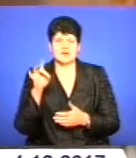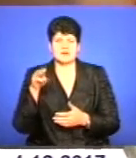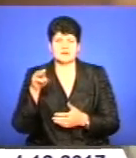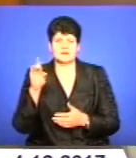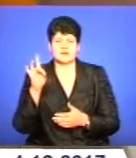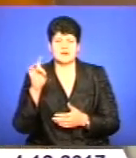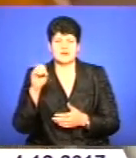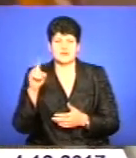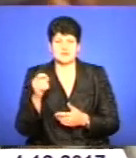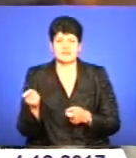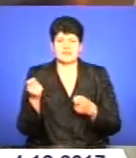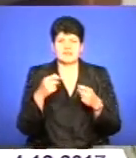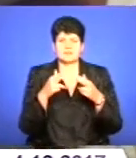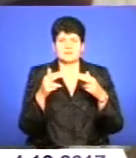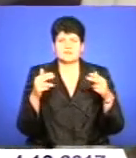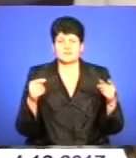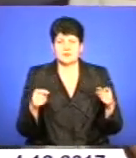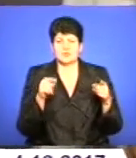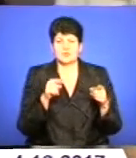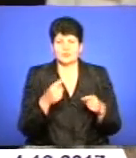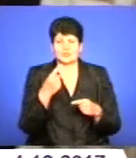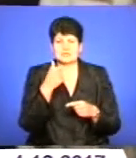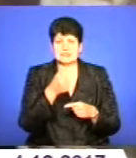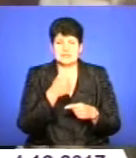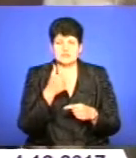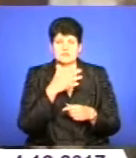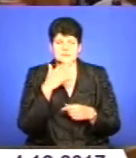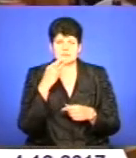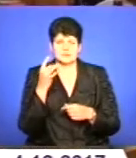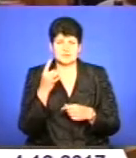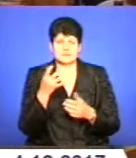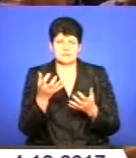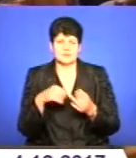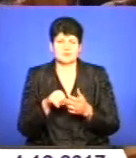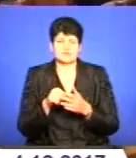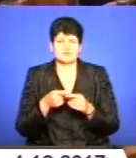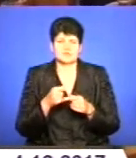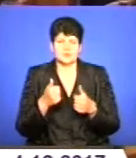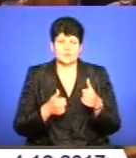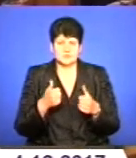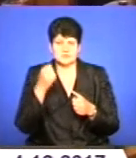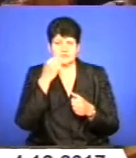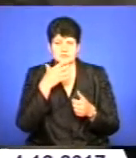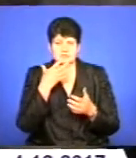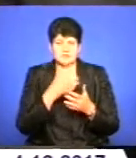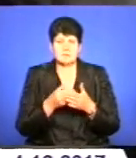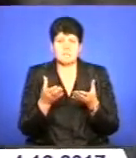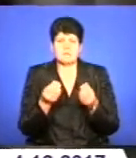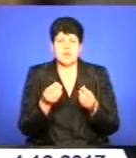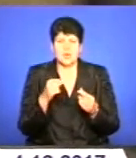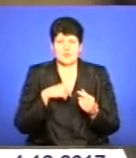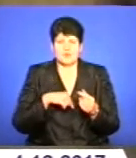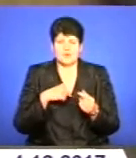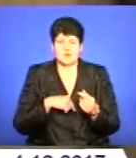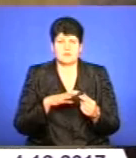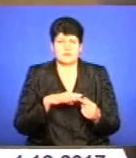його привезли із Дніпра. Джастіну лише рік, однак він уже не вперше бере участь у таких конкурсах. Нещодавно завдяки своєму м'якому характеру кіт